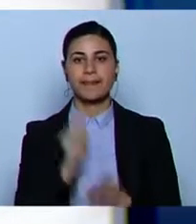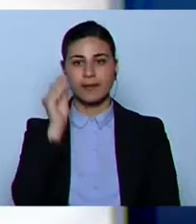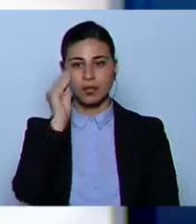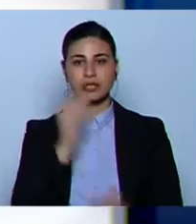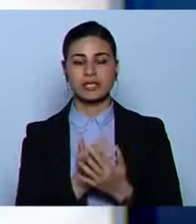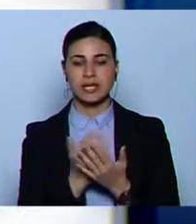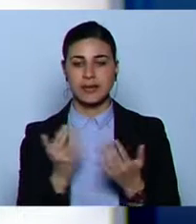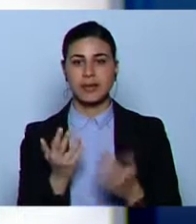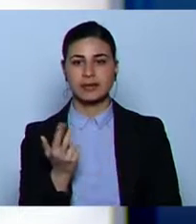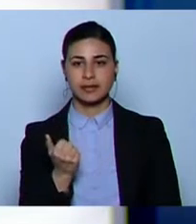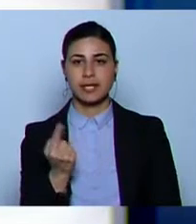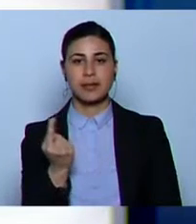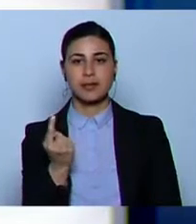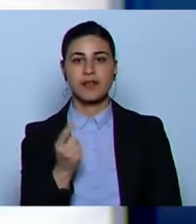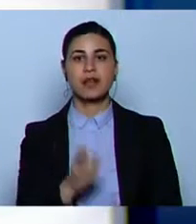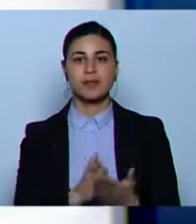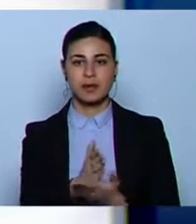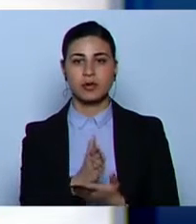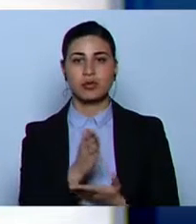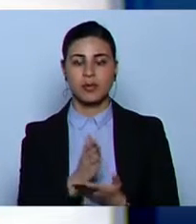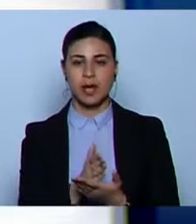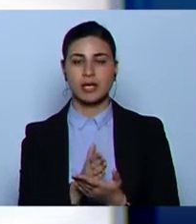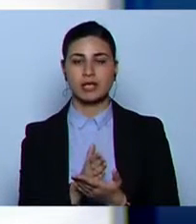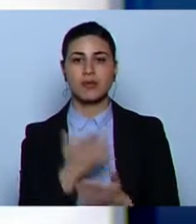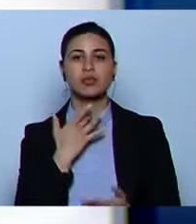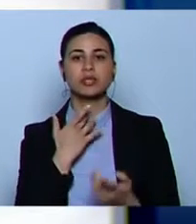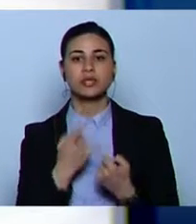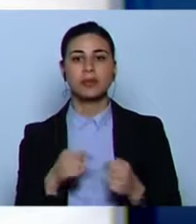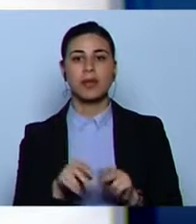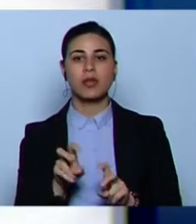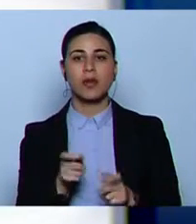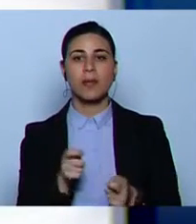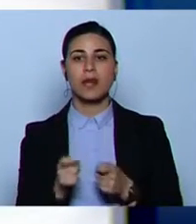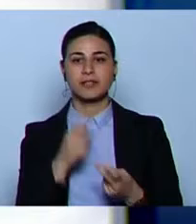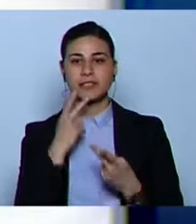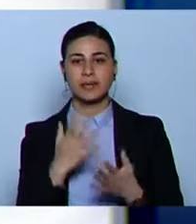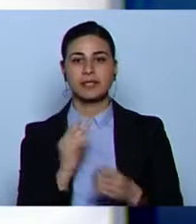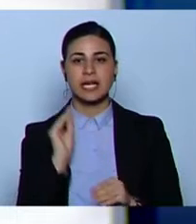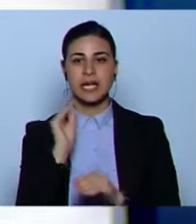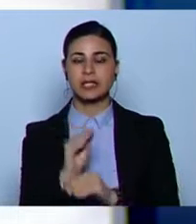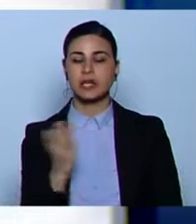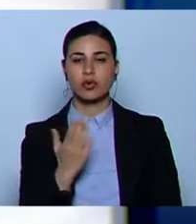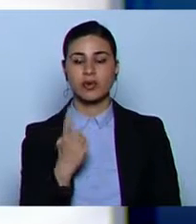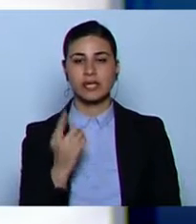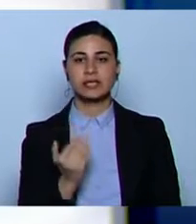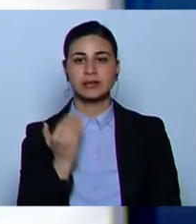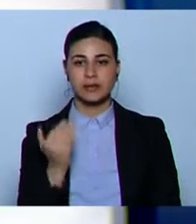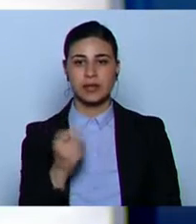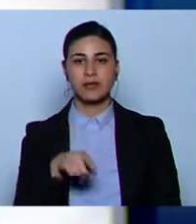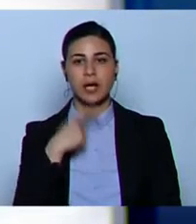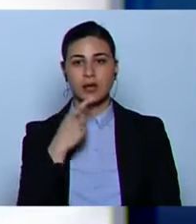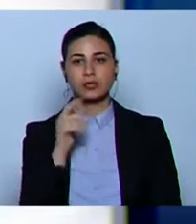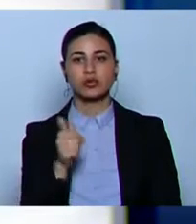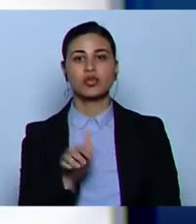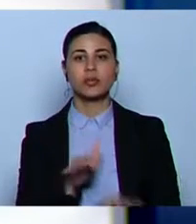მოსაზრებები. პირველი მიმართულება არის მუნიციპალური მართვის ეფექტიანობის გაზრდა, რომელიც ერთის მხრივ გულისხმობს